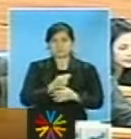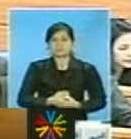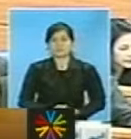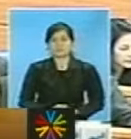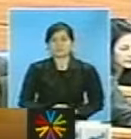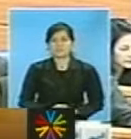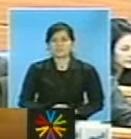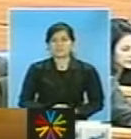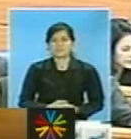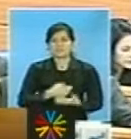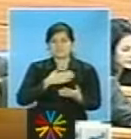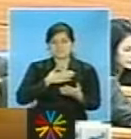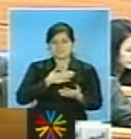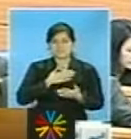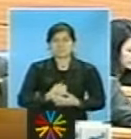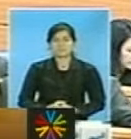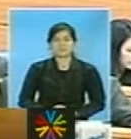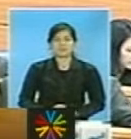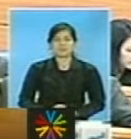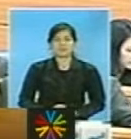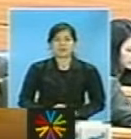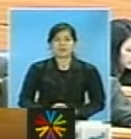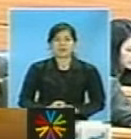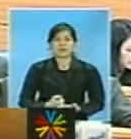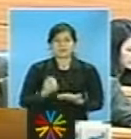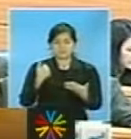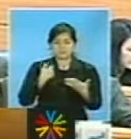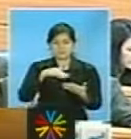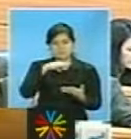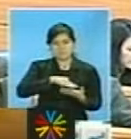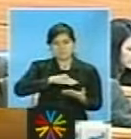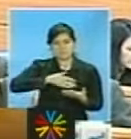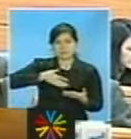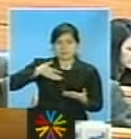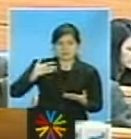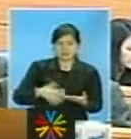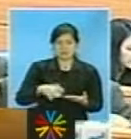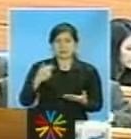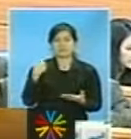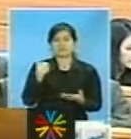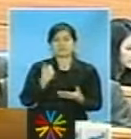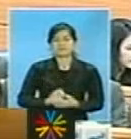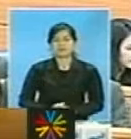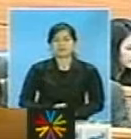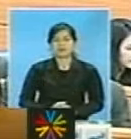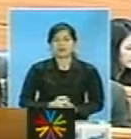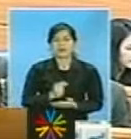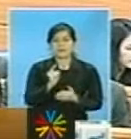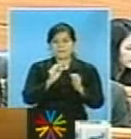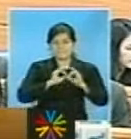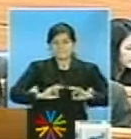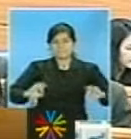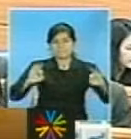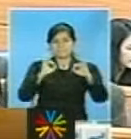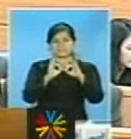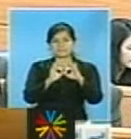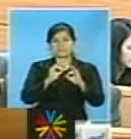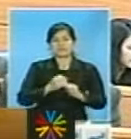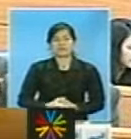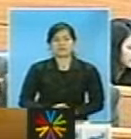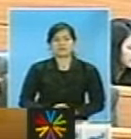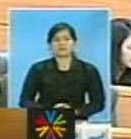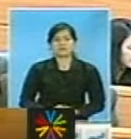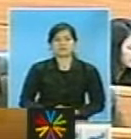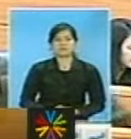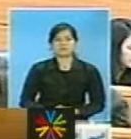แยกพวกกระผมเองนั้นมีความเจ็บปวดมากมายและที่สำคัญที่สุด